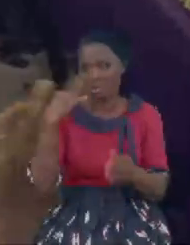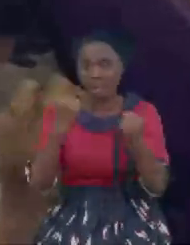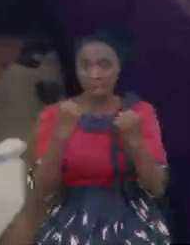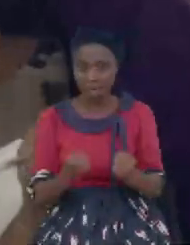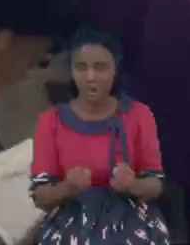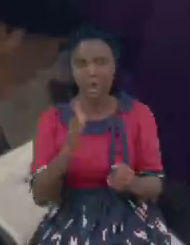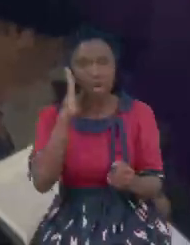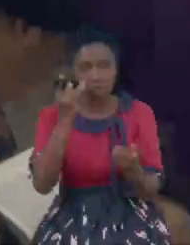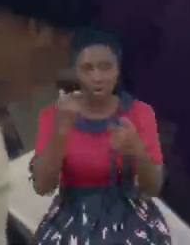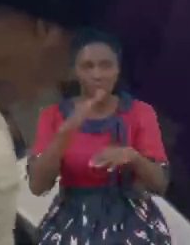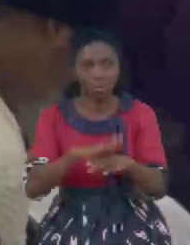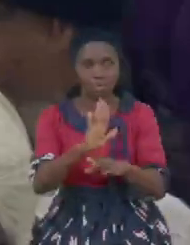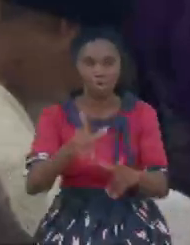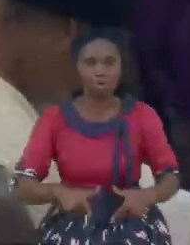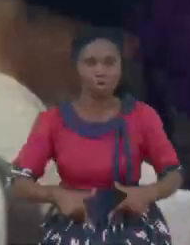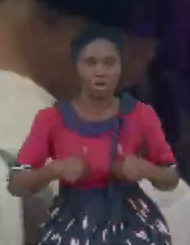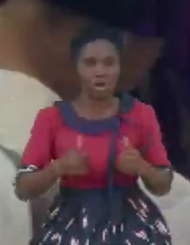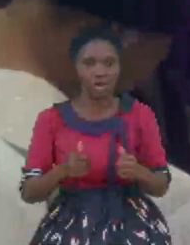que vous soyez maintenant.